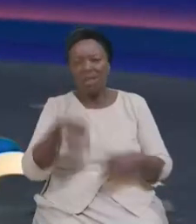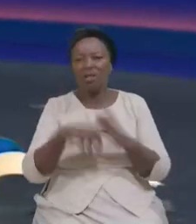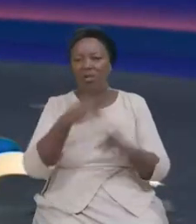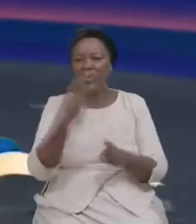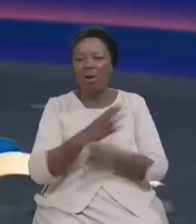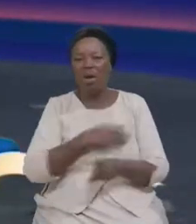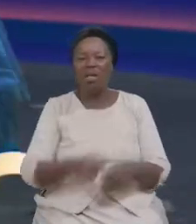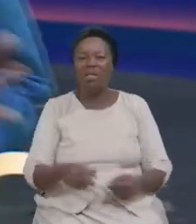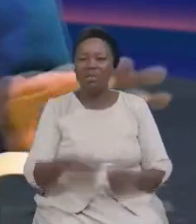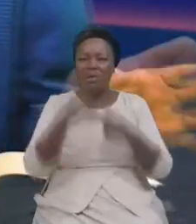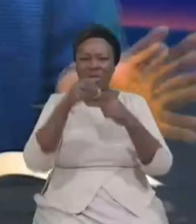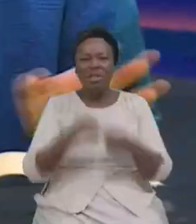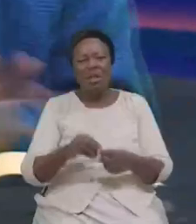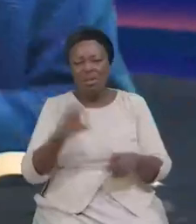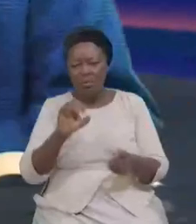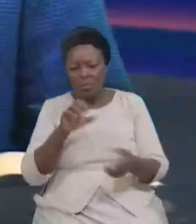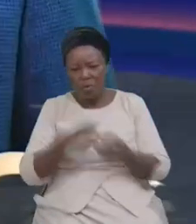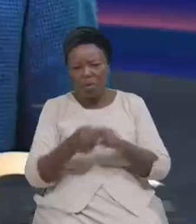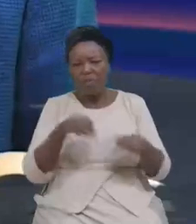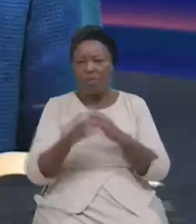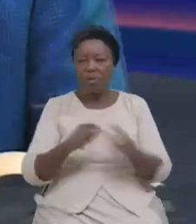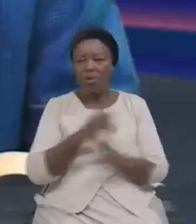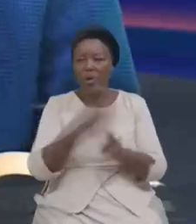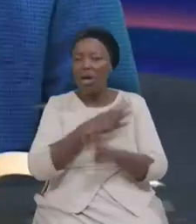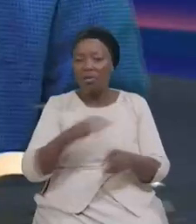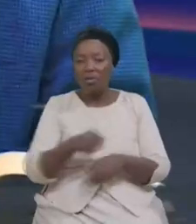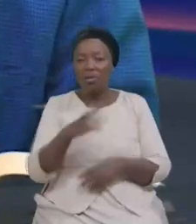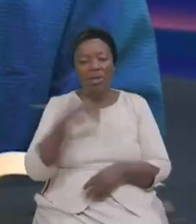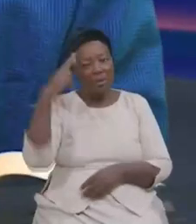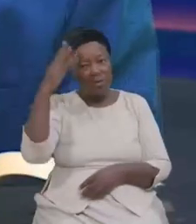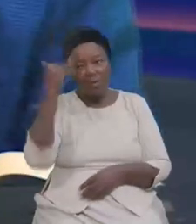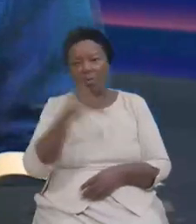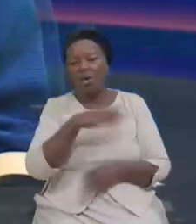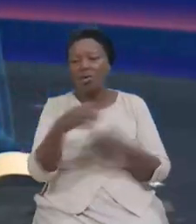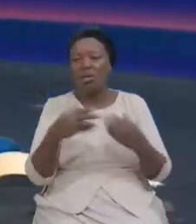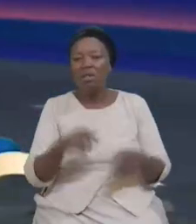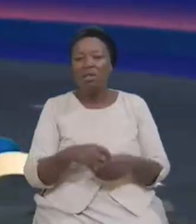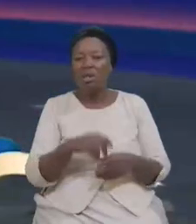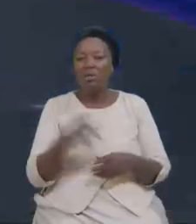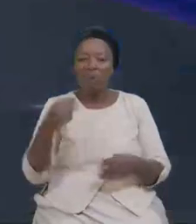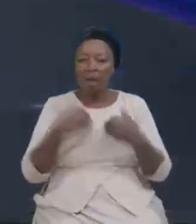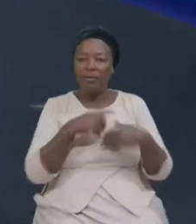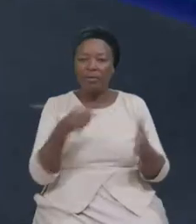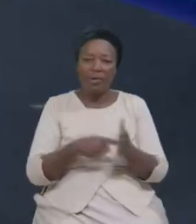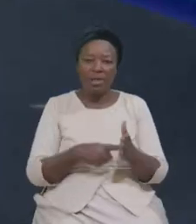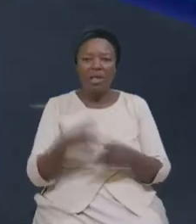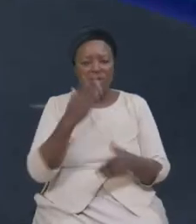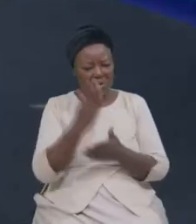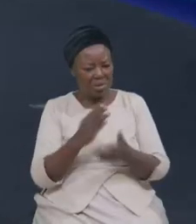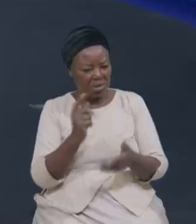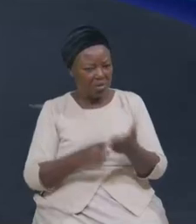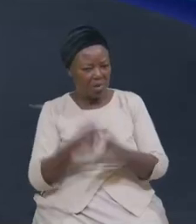monde. Voici les raisons pour lesquelles ces choses surviennent. Nous n'allons pas commencer à nous condamner pour dire: ah, peut-être que j'ai fait ci ou bien j'ai fait